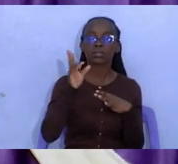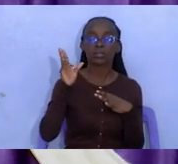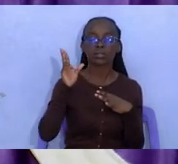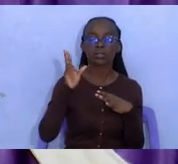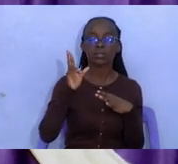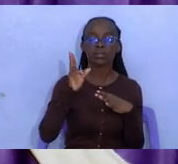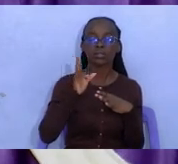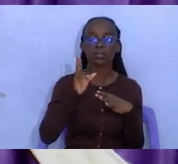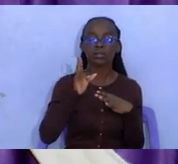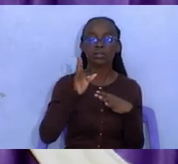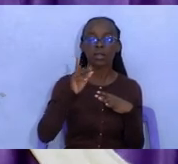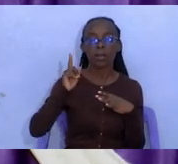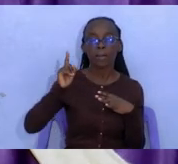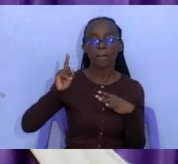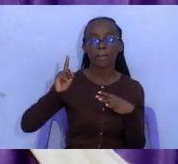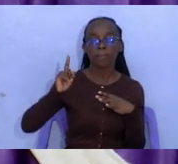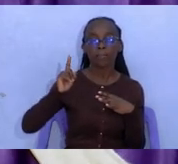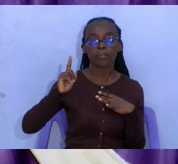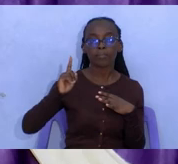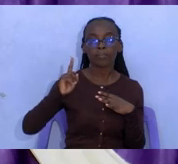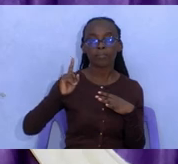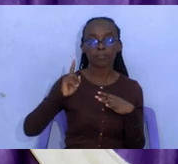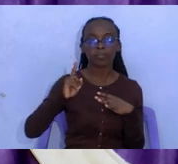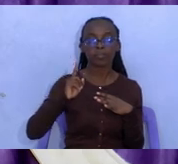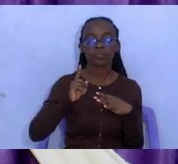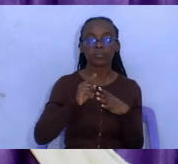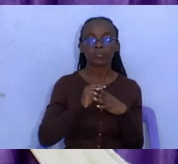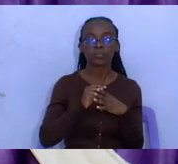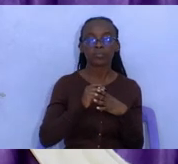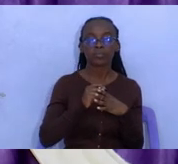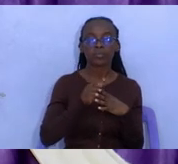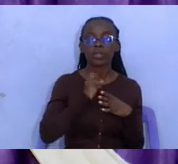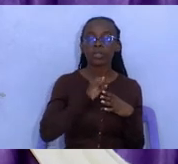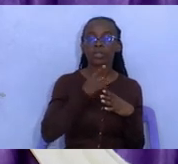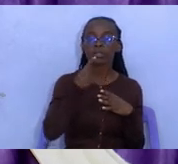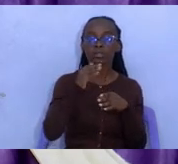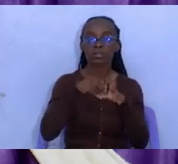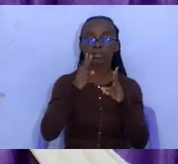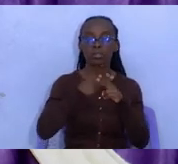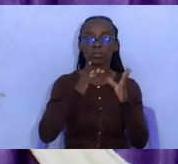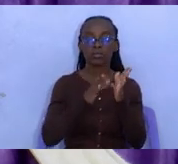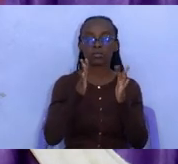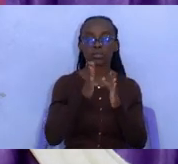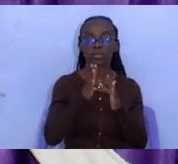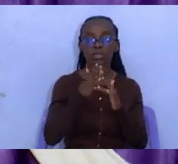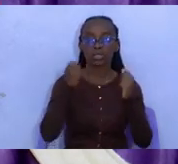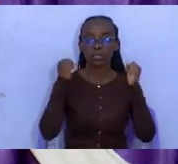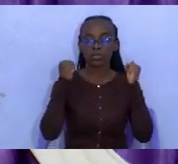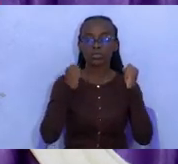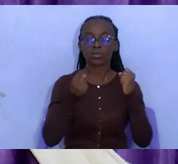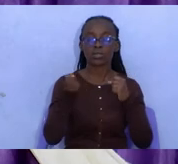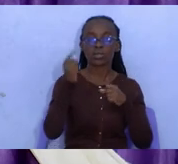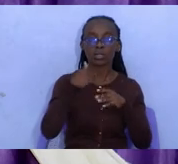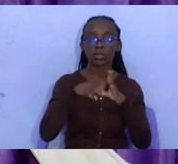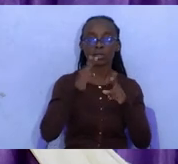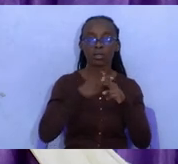kumtafuta Mungu, lazima uone uthamana ndio uchukue hatua. Ninatangaza katika jina la Yesu, wacha nguvu hiyo ikushukie kwa jina la Yesu.